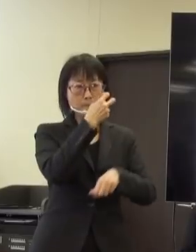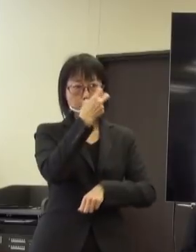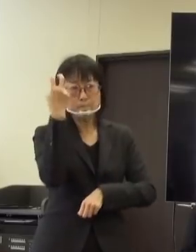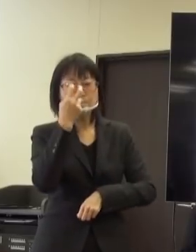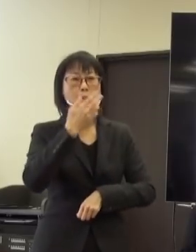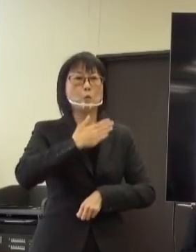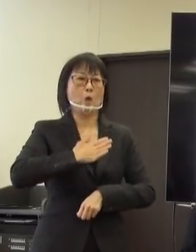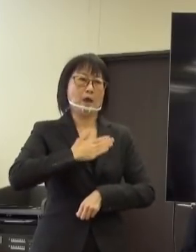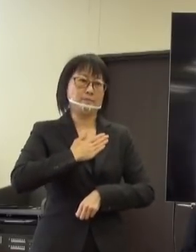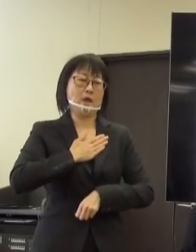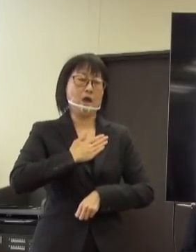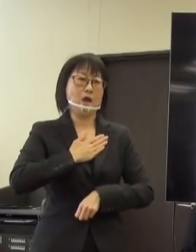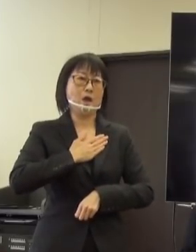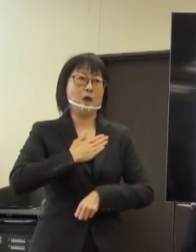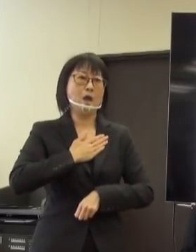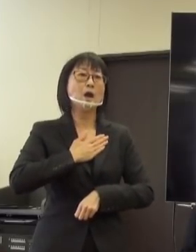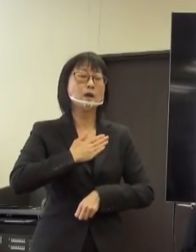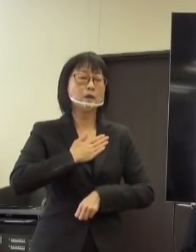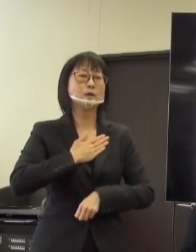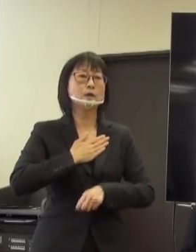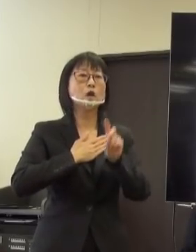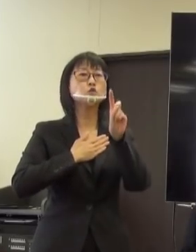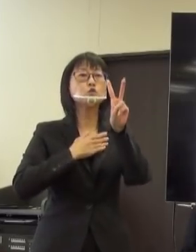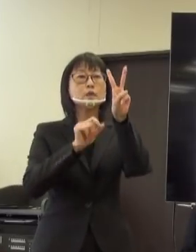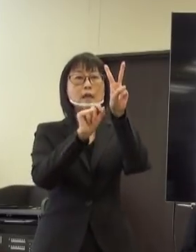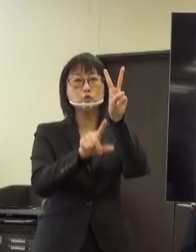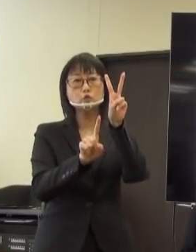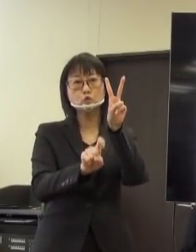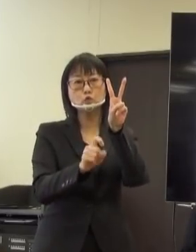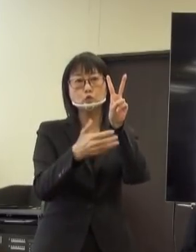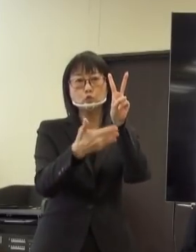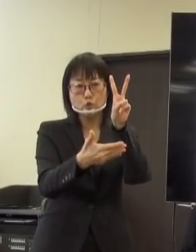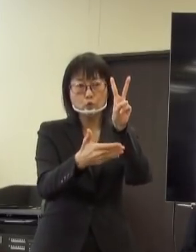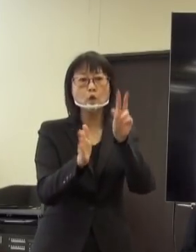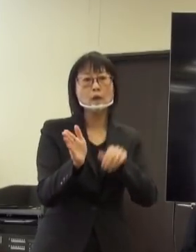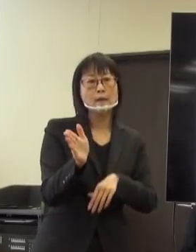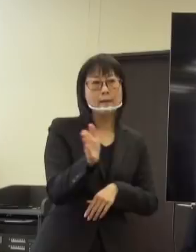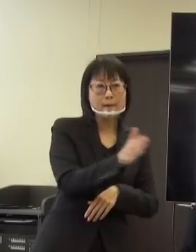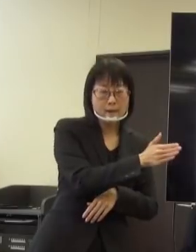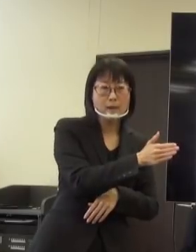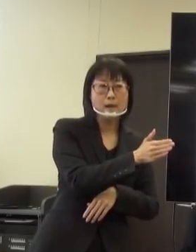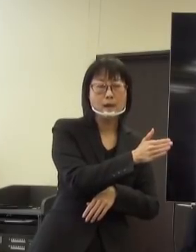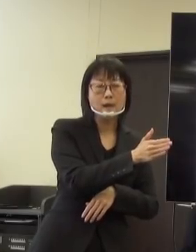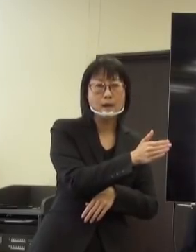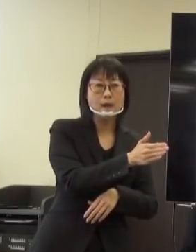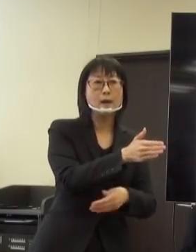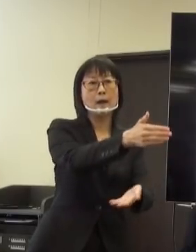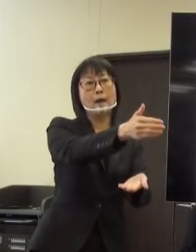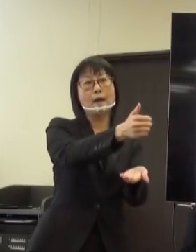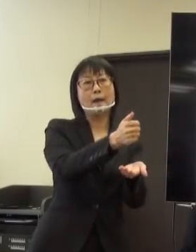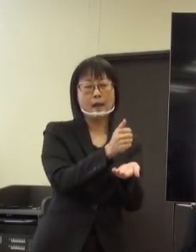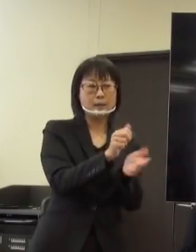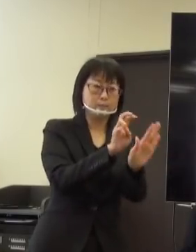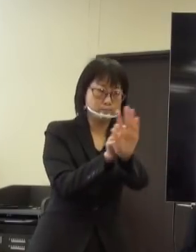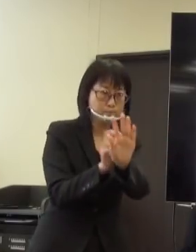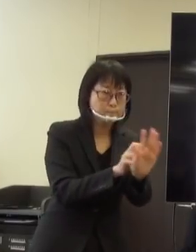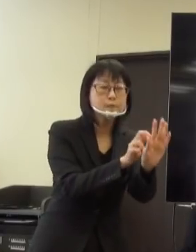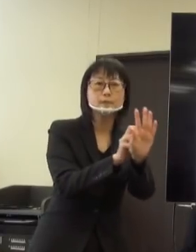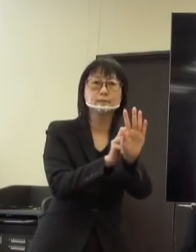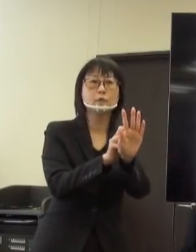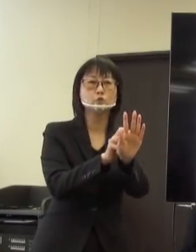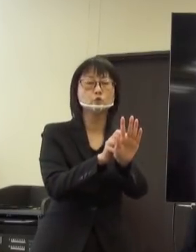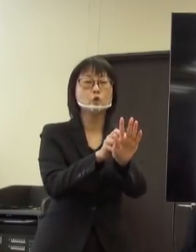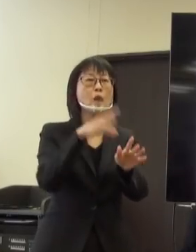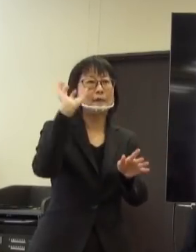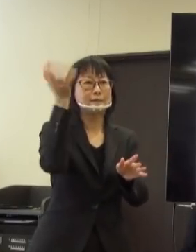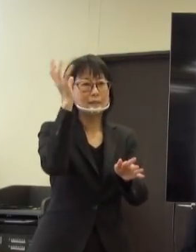来診療、新規入院患者および、救急患者の受け入れを、休止しているという状況であります